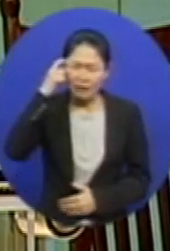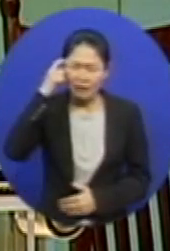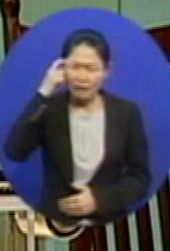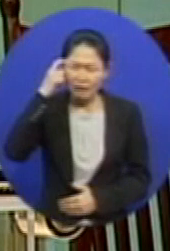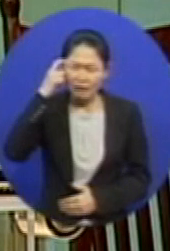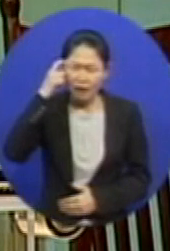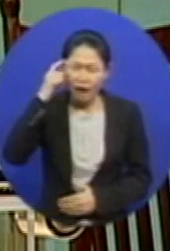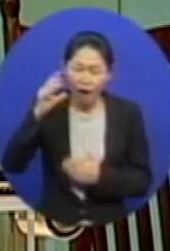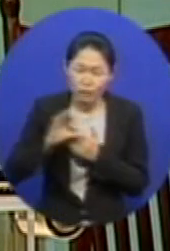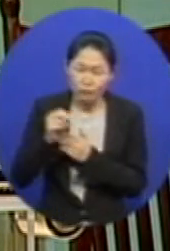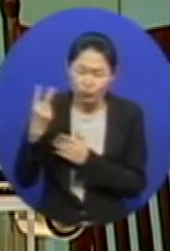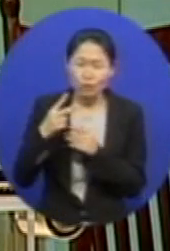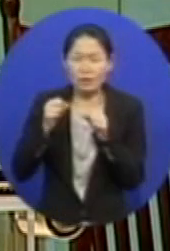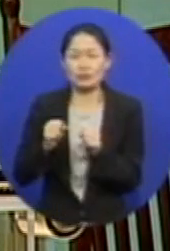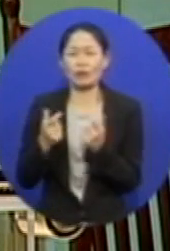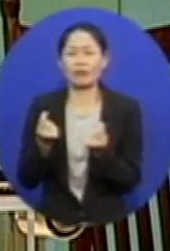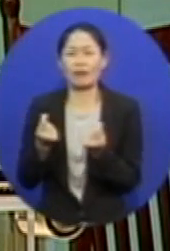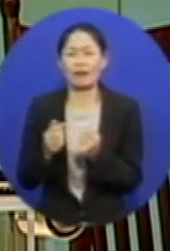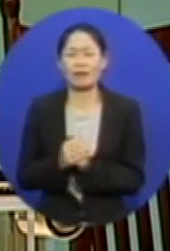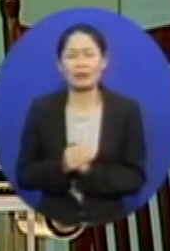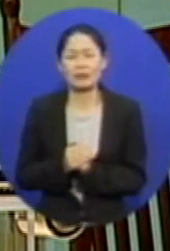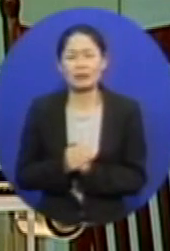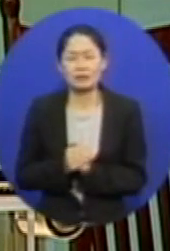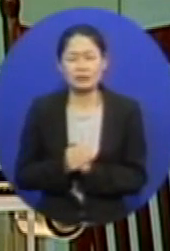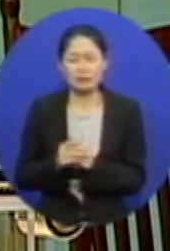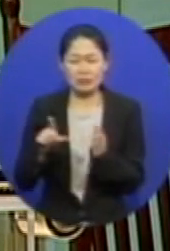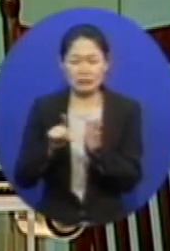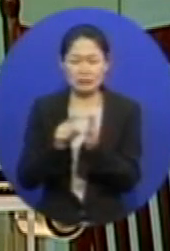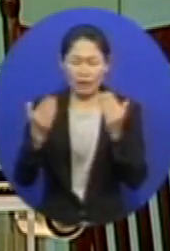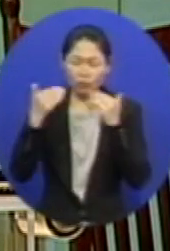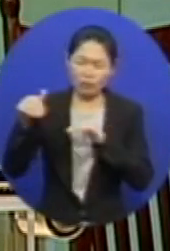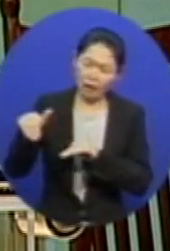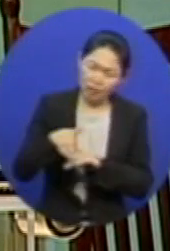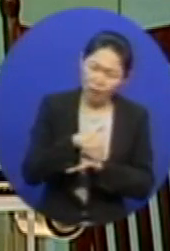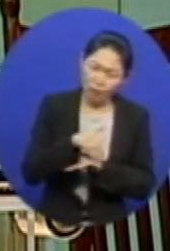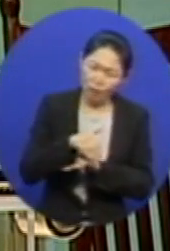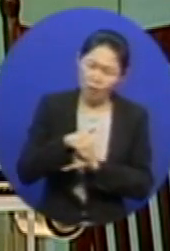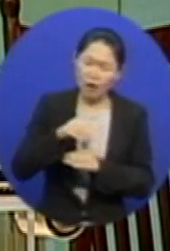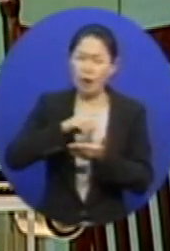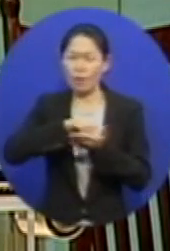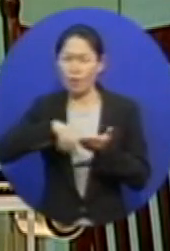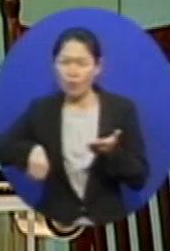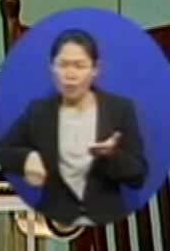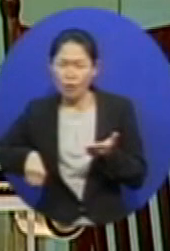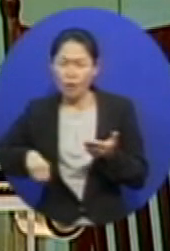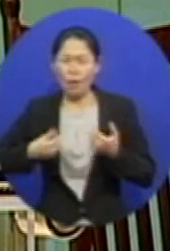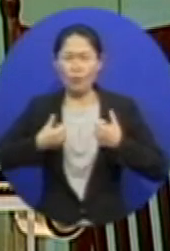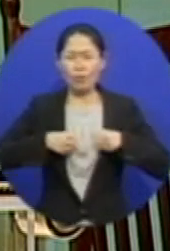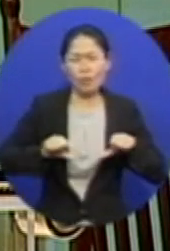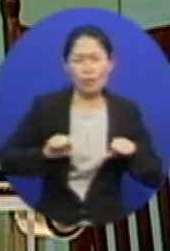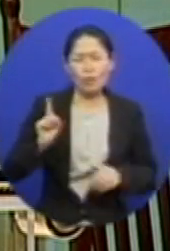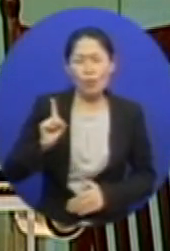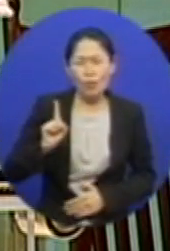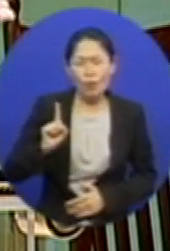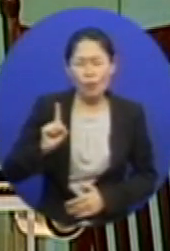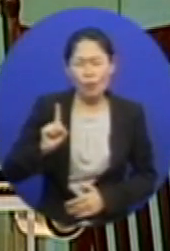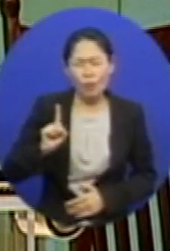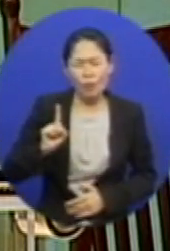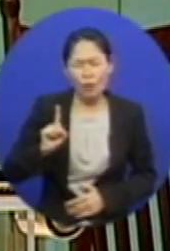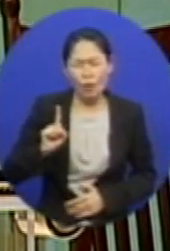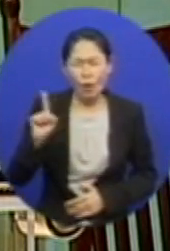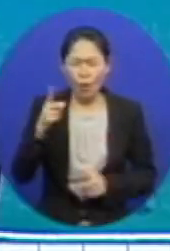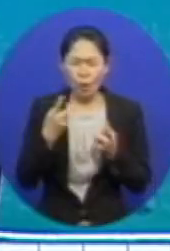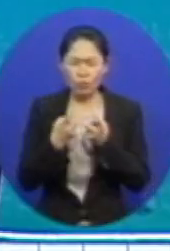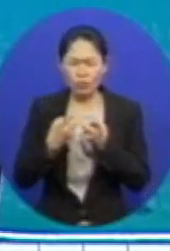또 계신 것 같아요 아 신학교를 계속 다녀야 될지 그만두고 나가야 될지 도무지 어떻게 해야 될지